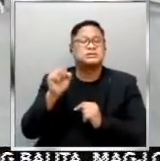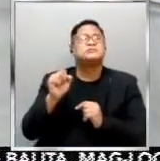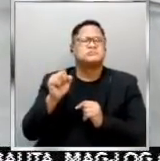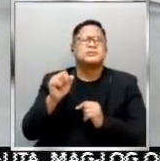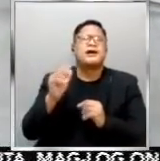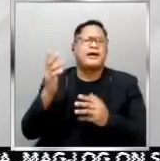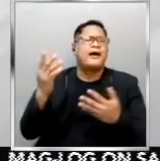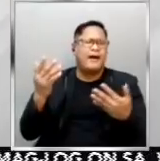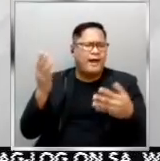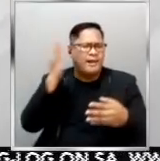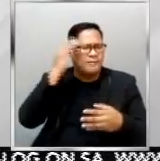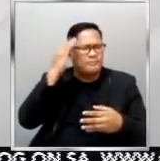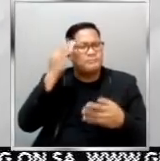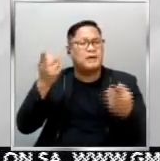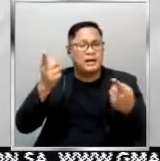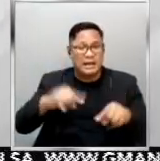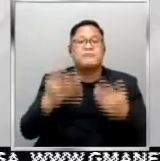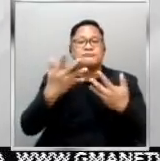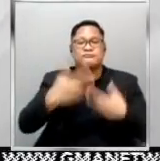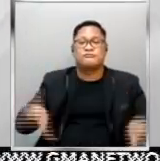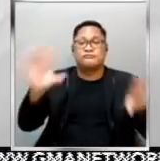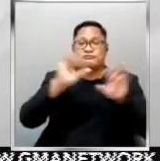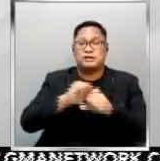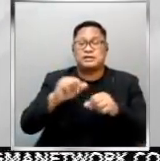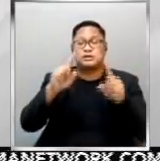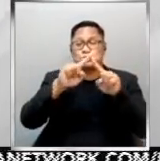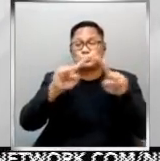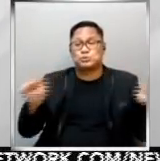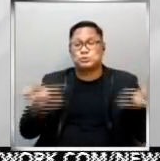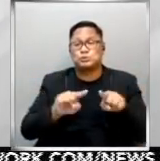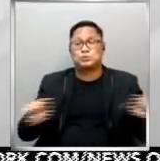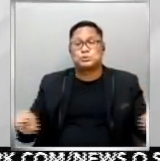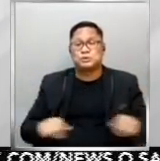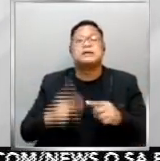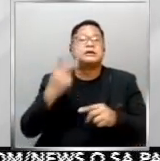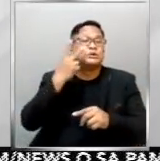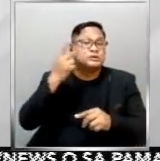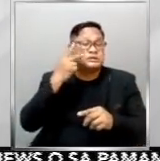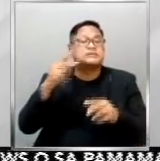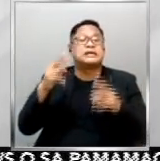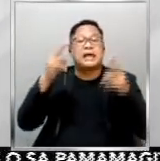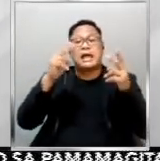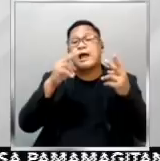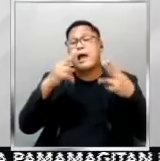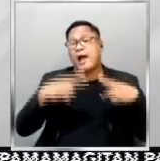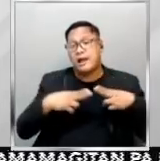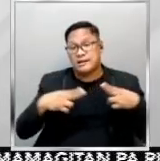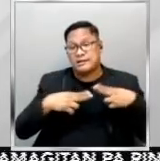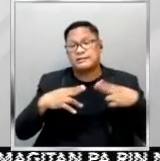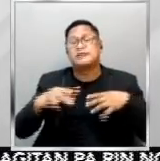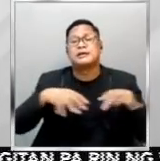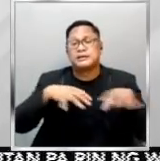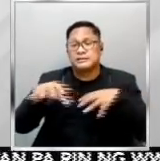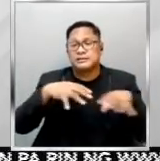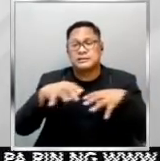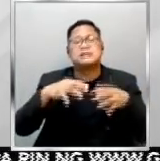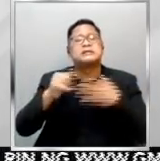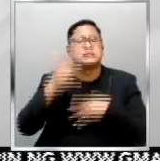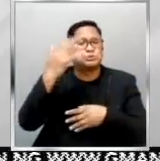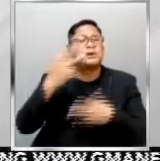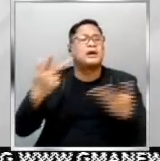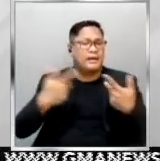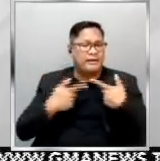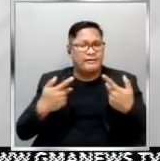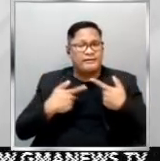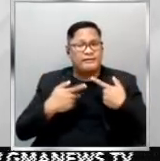pagkatapos ng Kapaskuhan. Nakita natin yung holiday activities, ano, and that is what the primary reason kung bakit merong talagang pagtaas